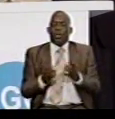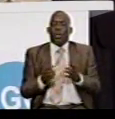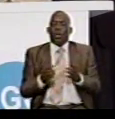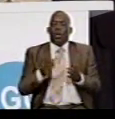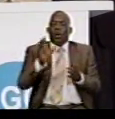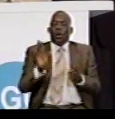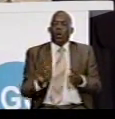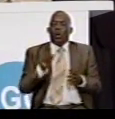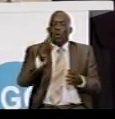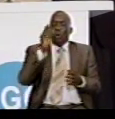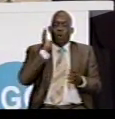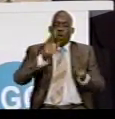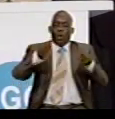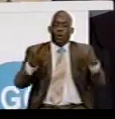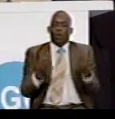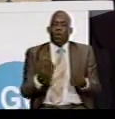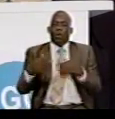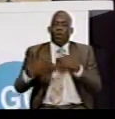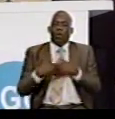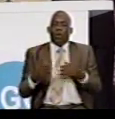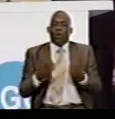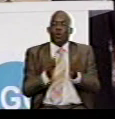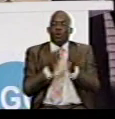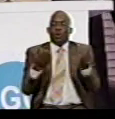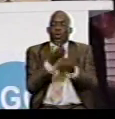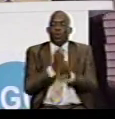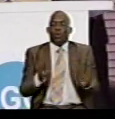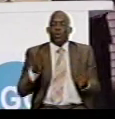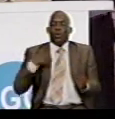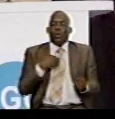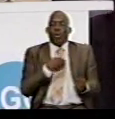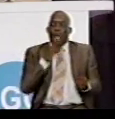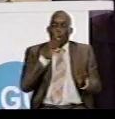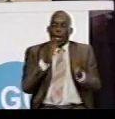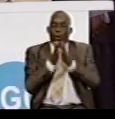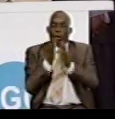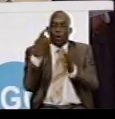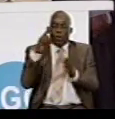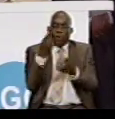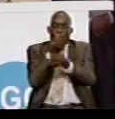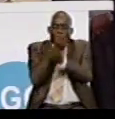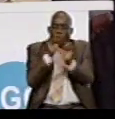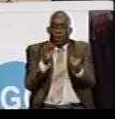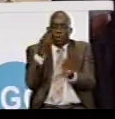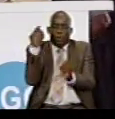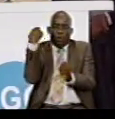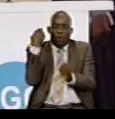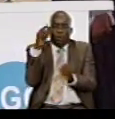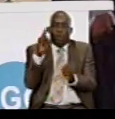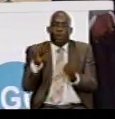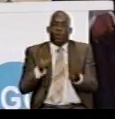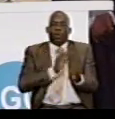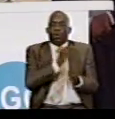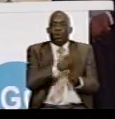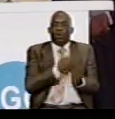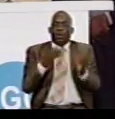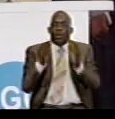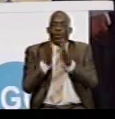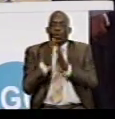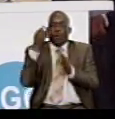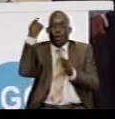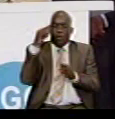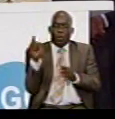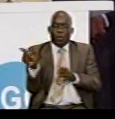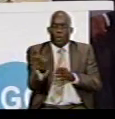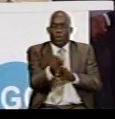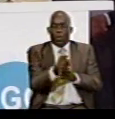ne rentrent non sauvés. Nous prions pour le salut des âmes. Pray for them. Prie pour eux. Pray for them. Prie pour